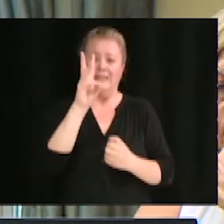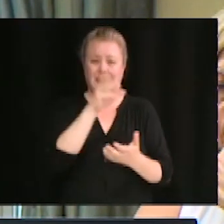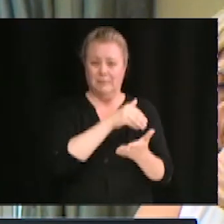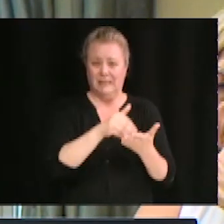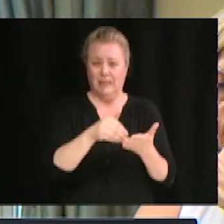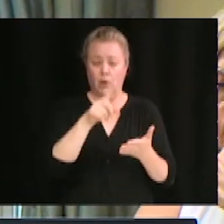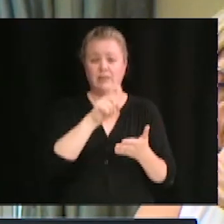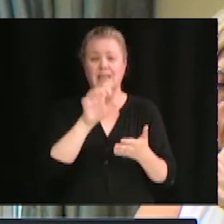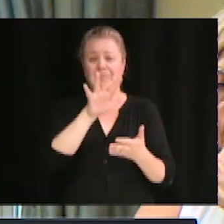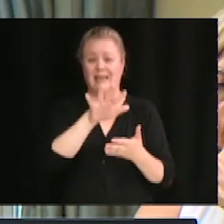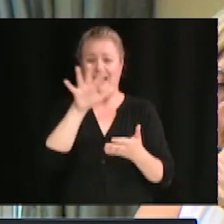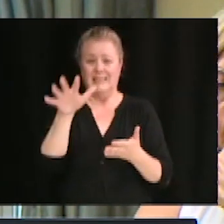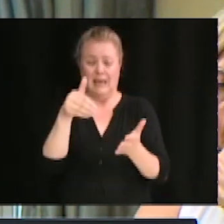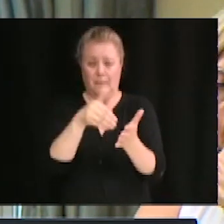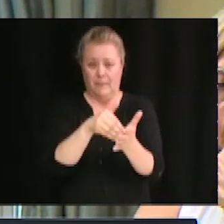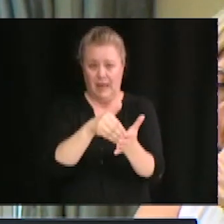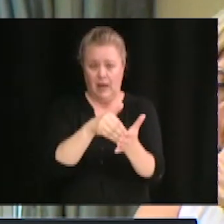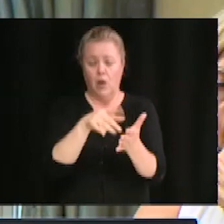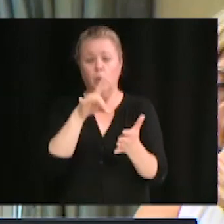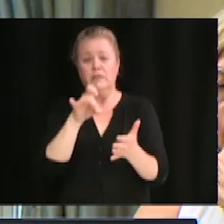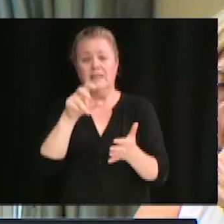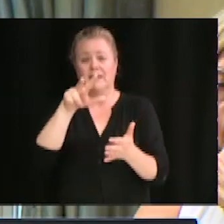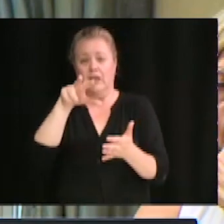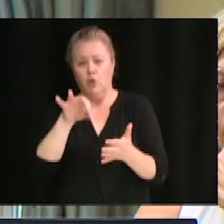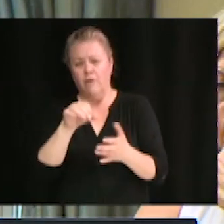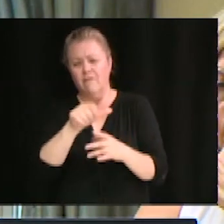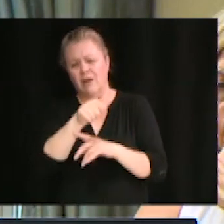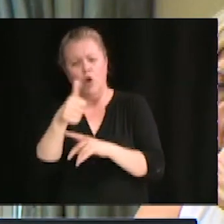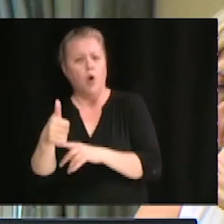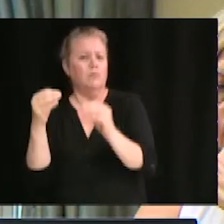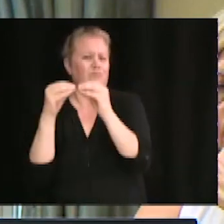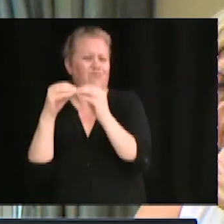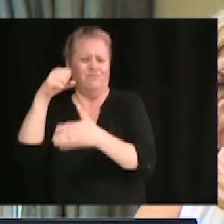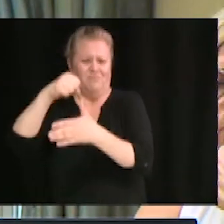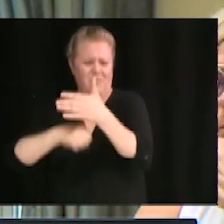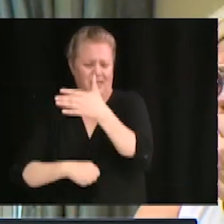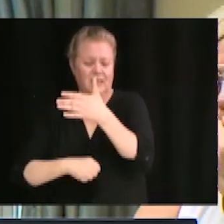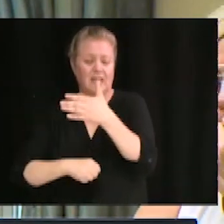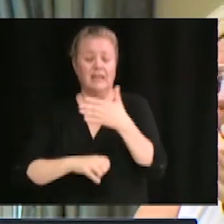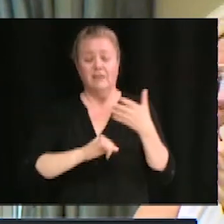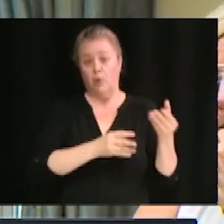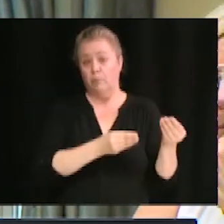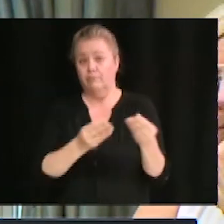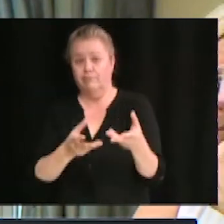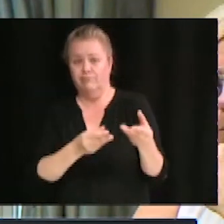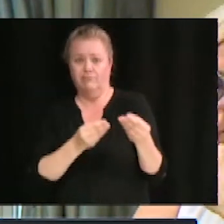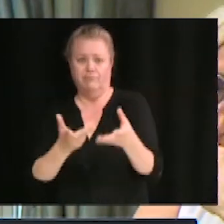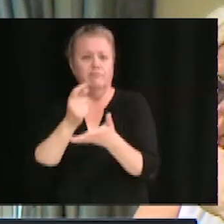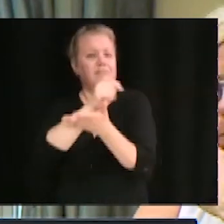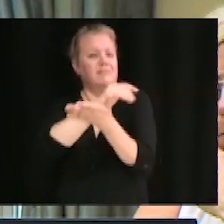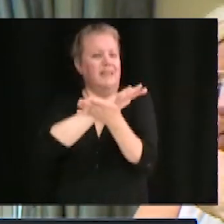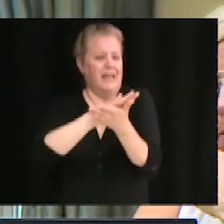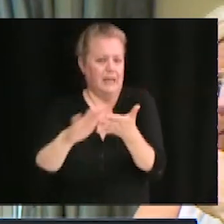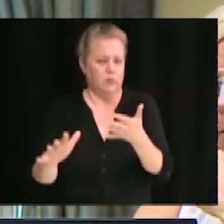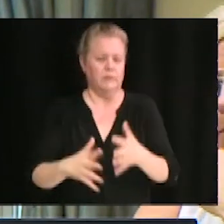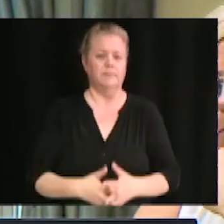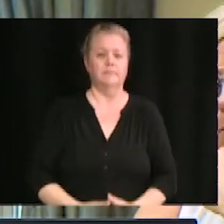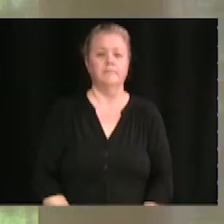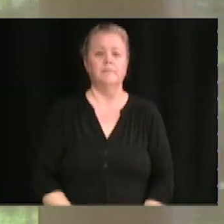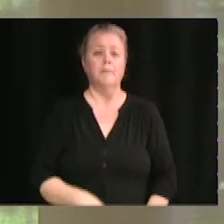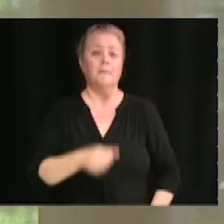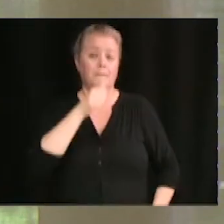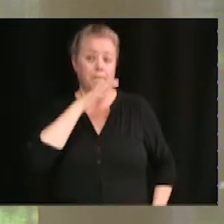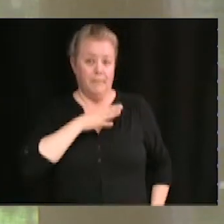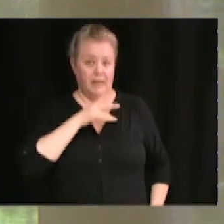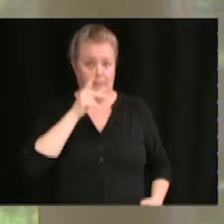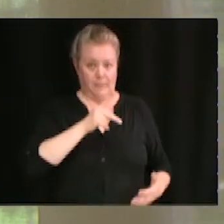,159,839 du CADAS du Québec. Également des sessions qui sont faites à titre gratuit. Mme Pilon